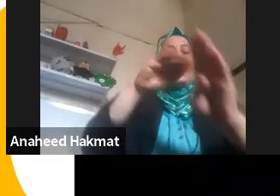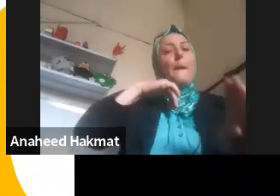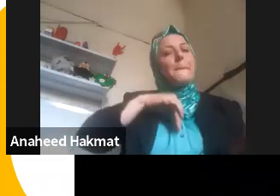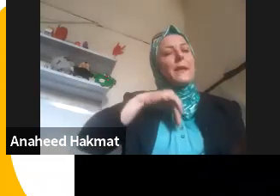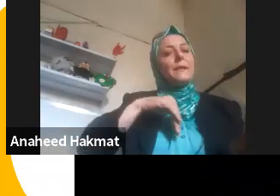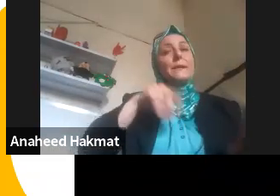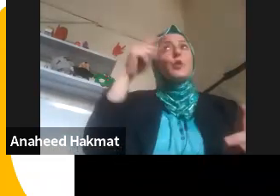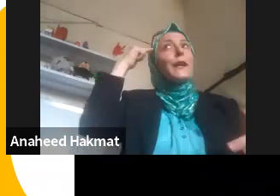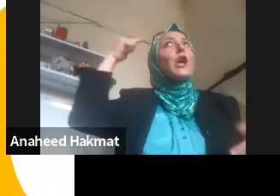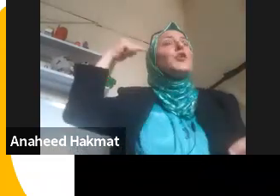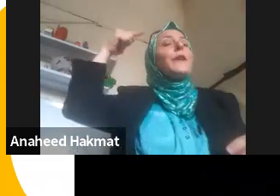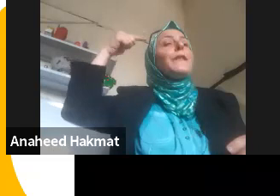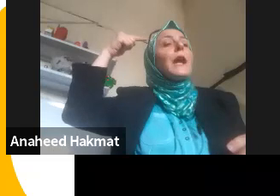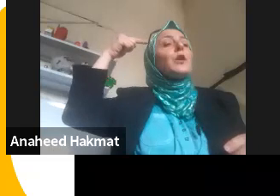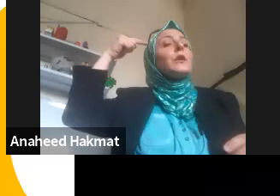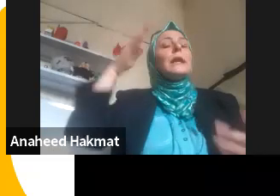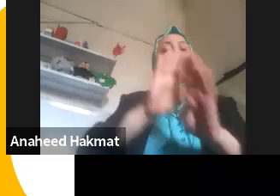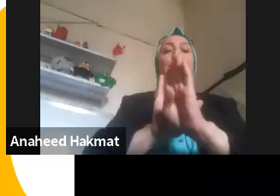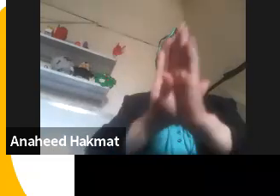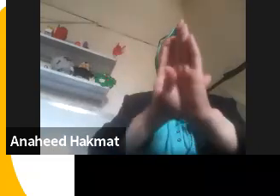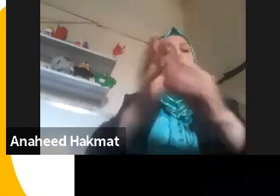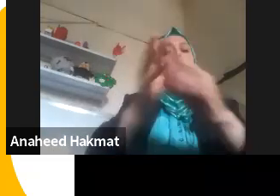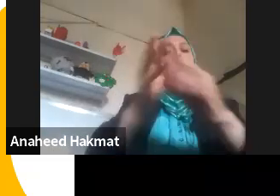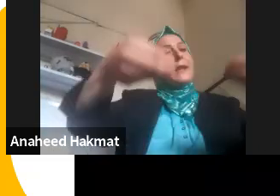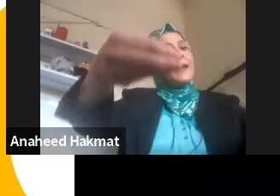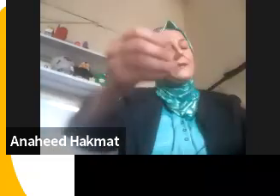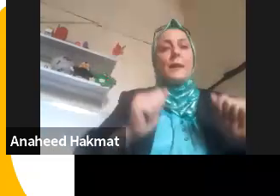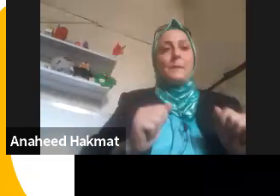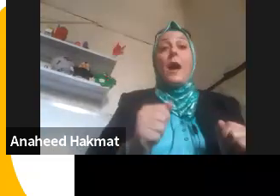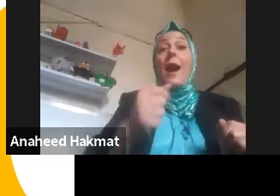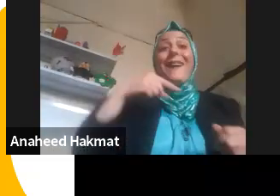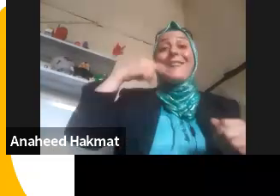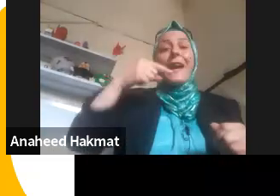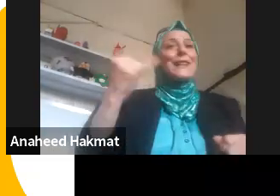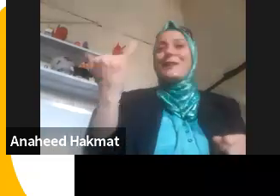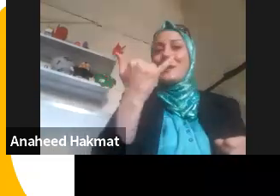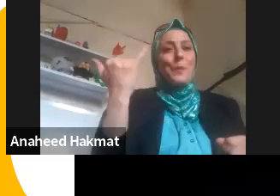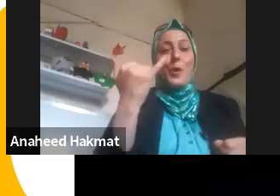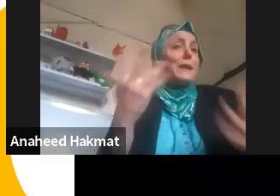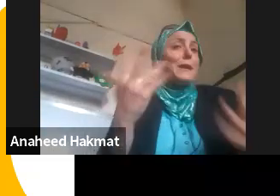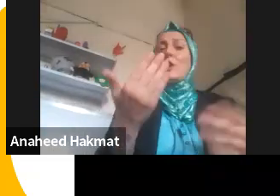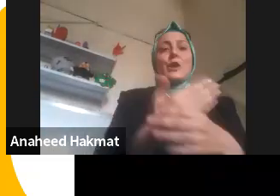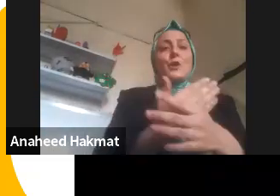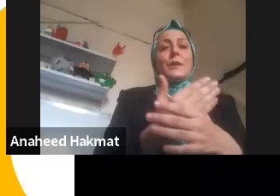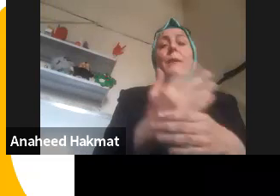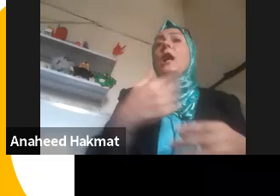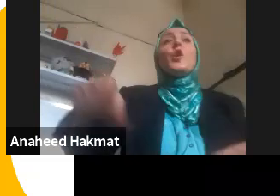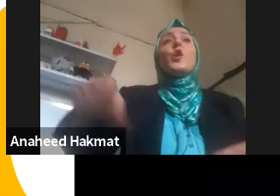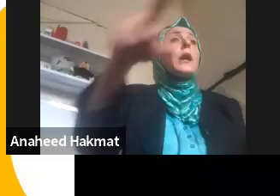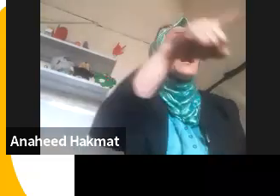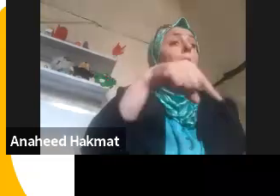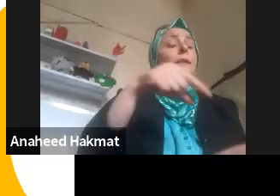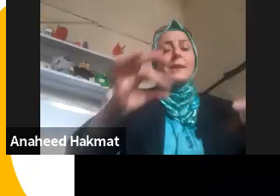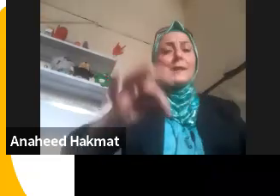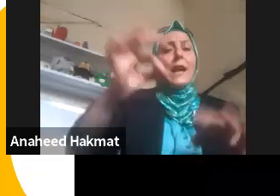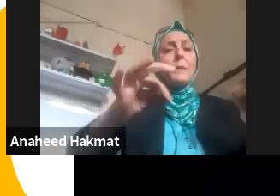اللي تم تقديمه لهم؟ ليش هذا الحكي مهم؟ مهم لأنه كلنا عمالنا بنخطط لسيناريوهات يمكن فيها إغلاق، لما في